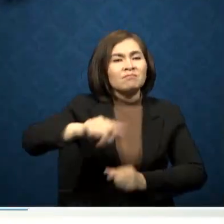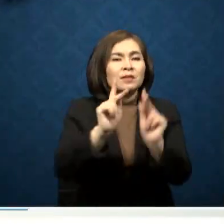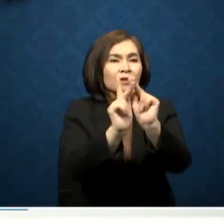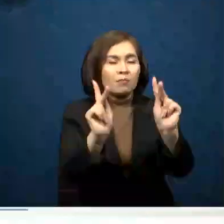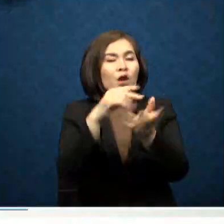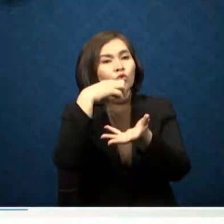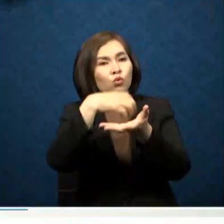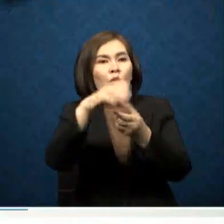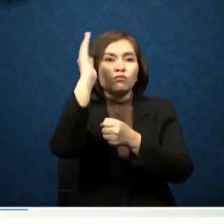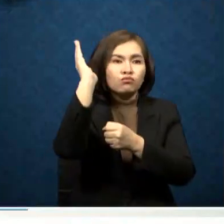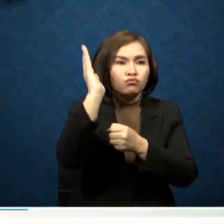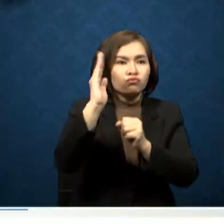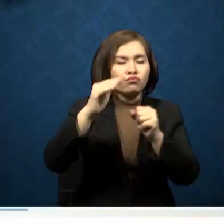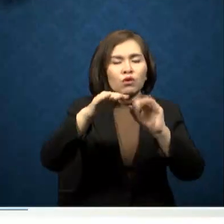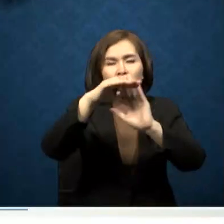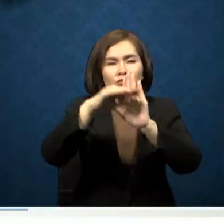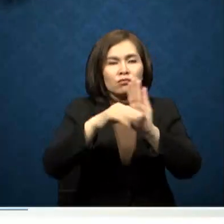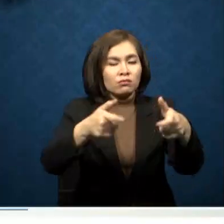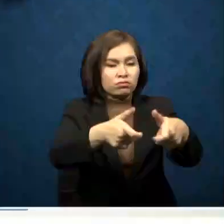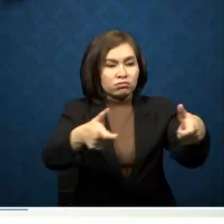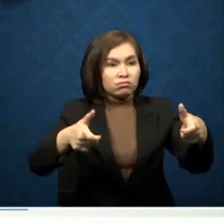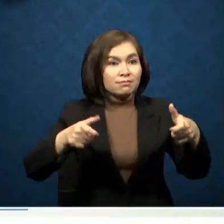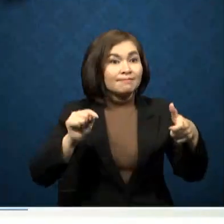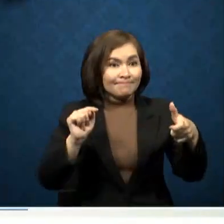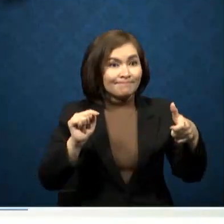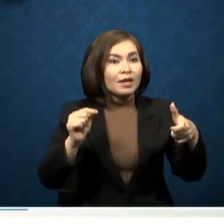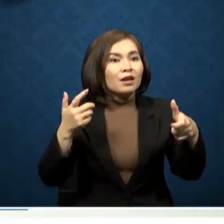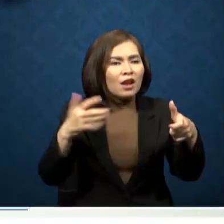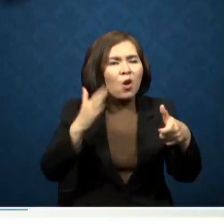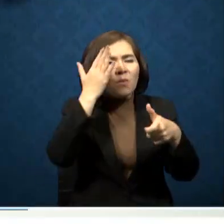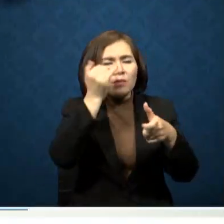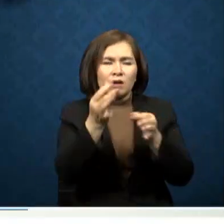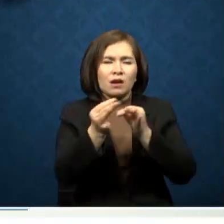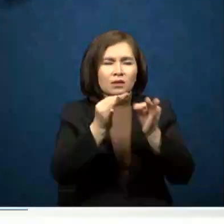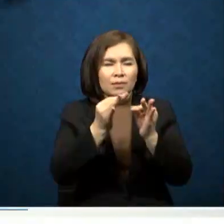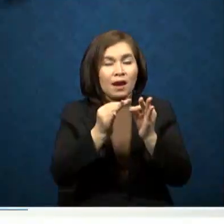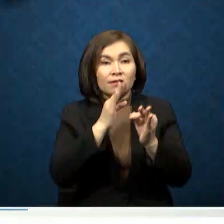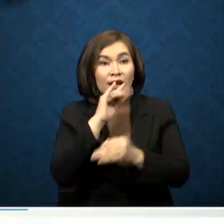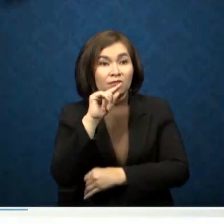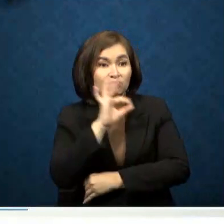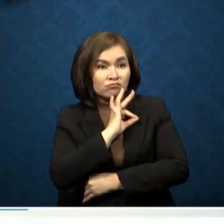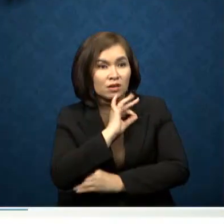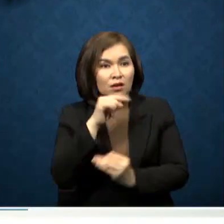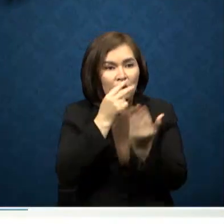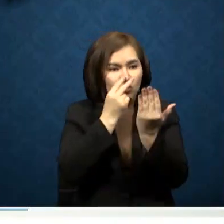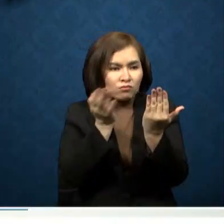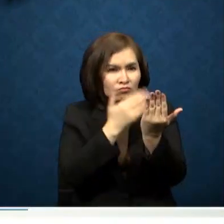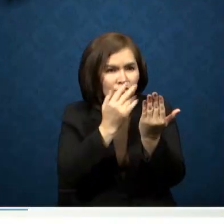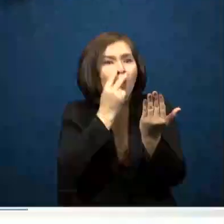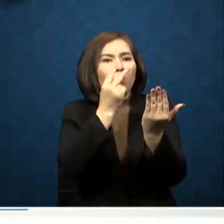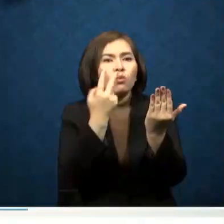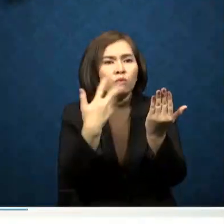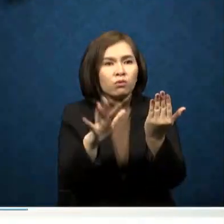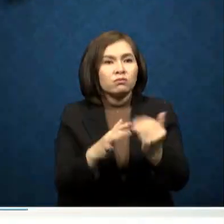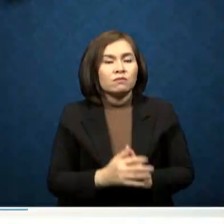ได้จัดทำเป็นรูปเล่มนะชี้แจงรายละเอียดให้กับท่านสมาชิกนะทุกท่านได้รับทราบอยู่